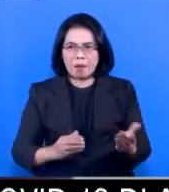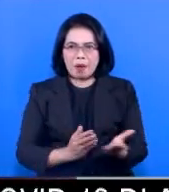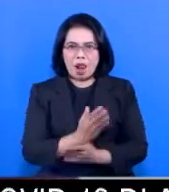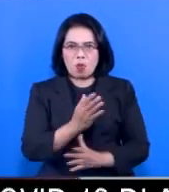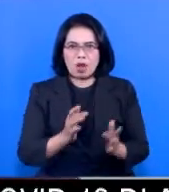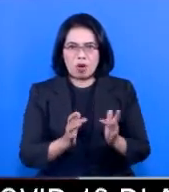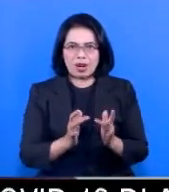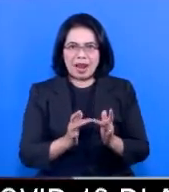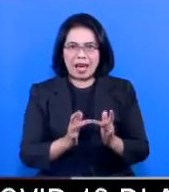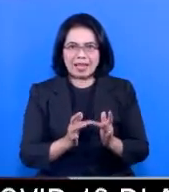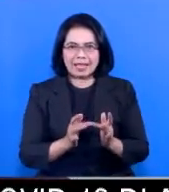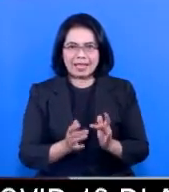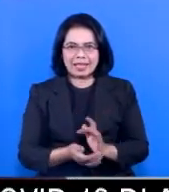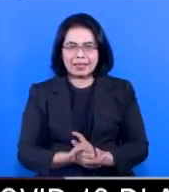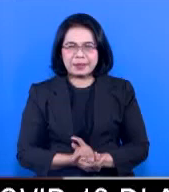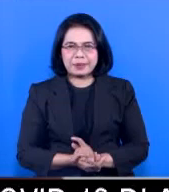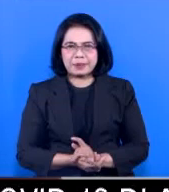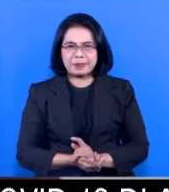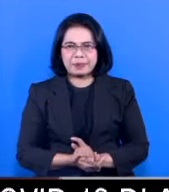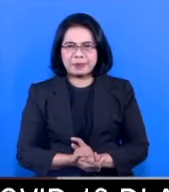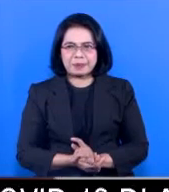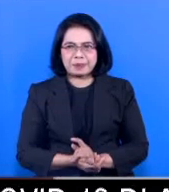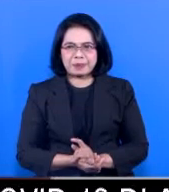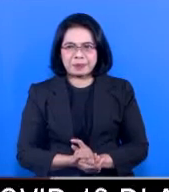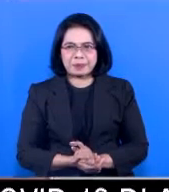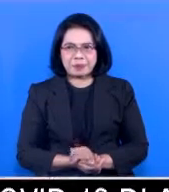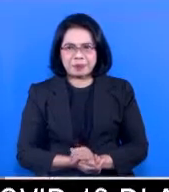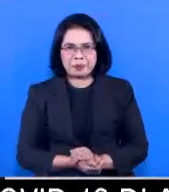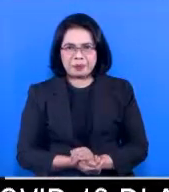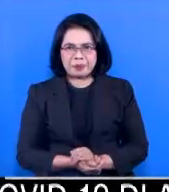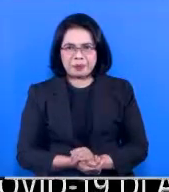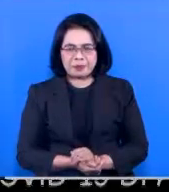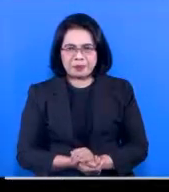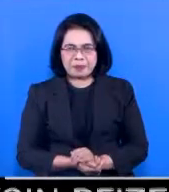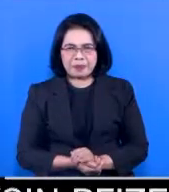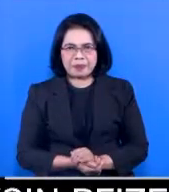sosial, secara online dan offline juga ada.